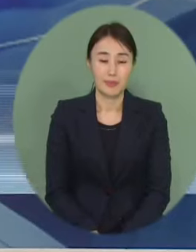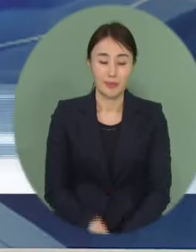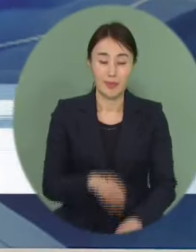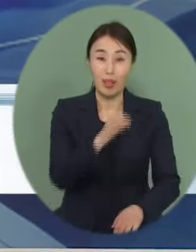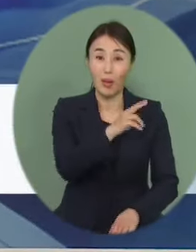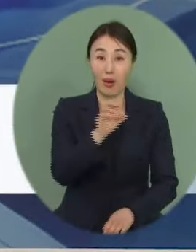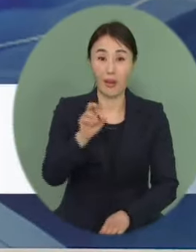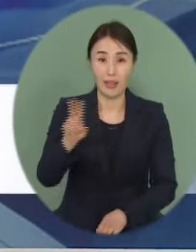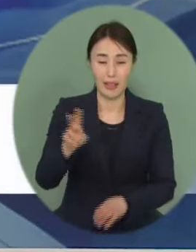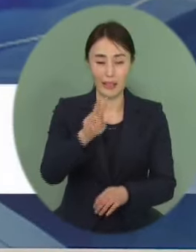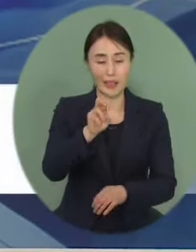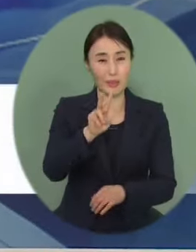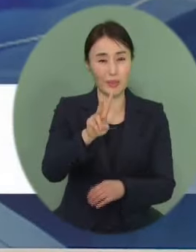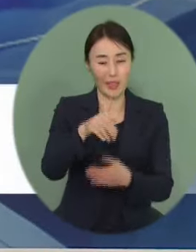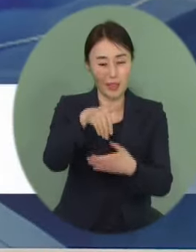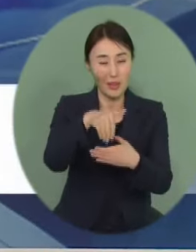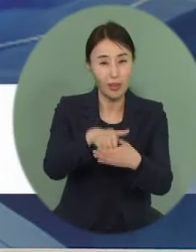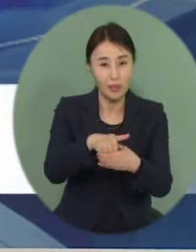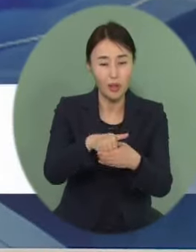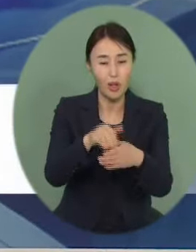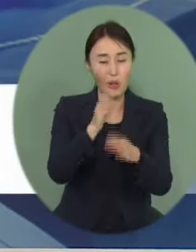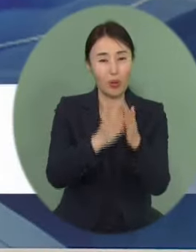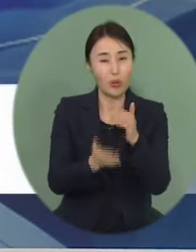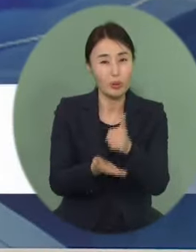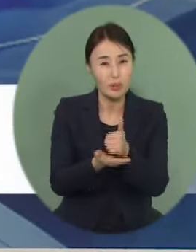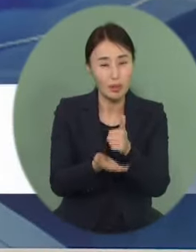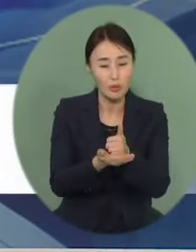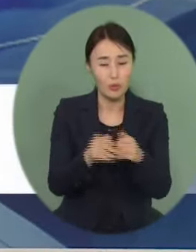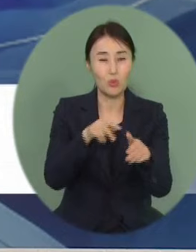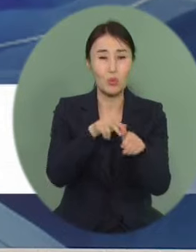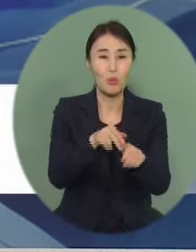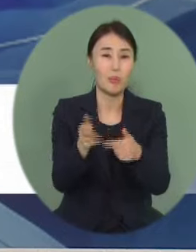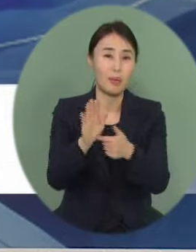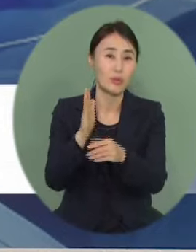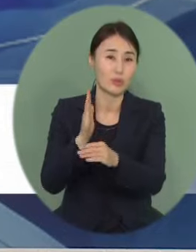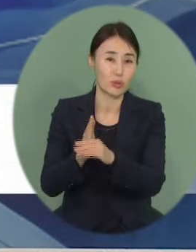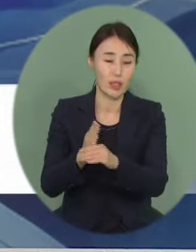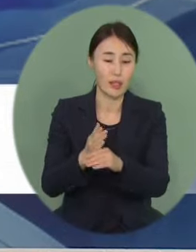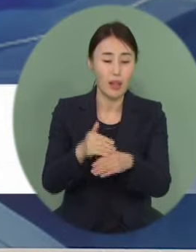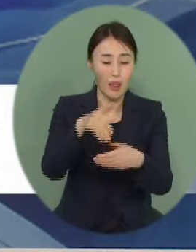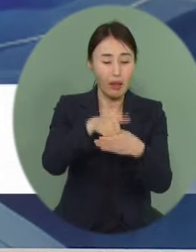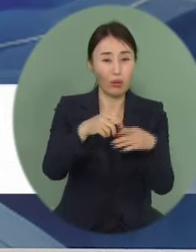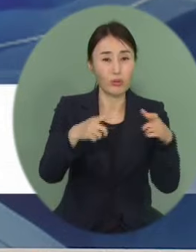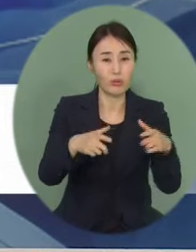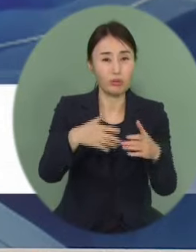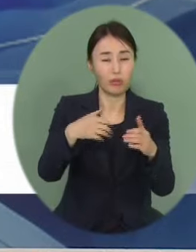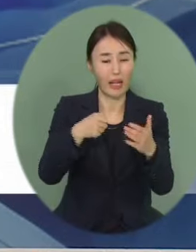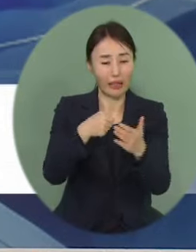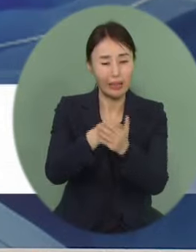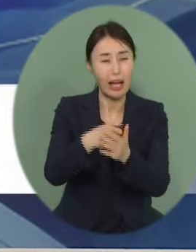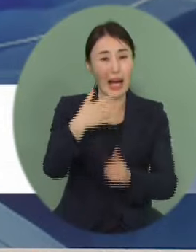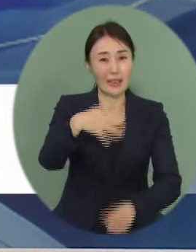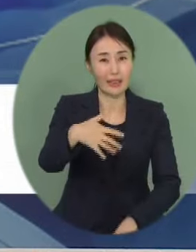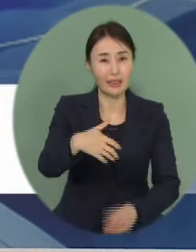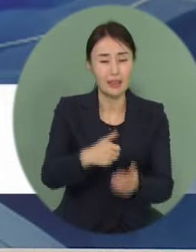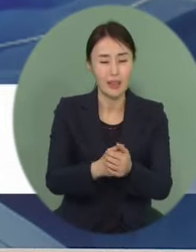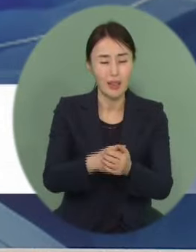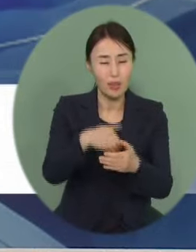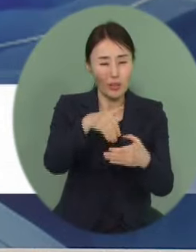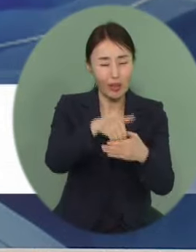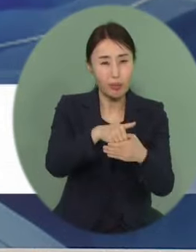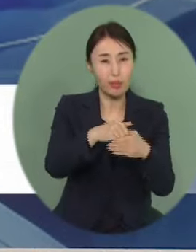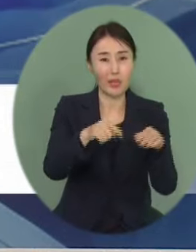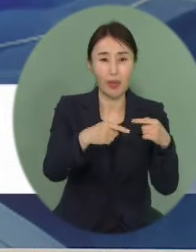여야가 제 22대 총선 공천 후보를 이따라 발표하고 있죠 그런데 선거구가 아직 확정되지 않아 유권자들은 물론